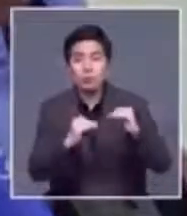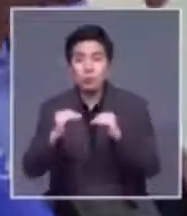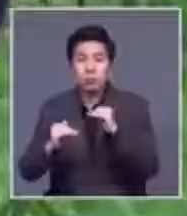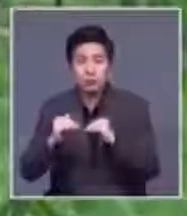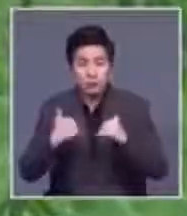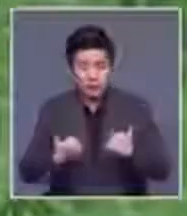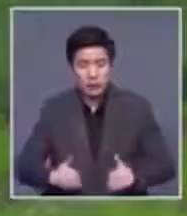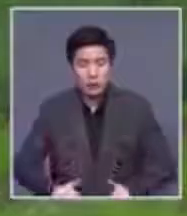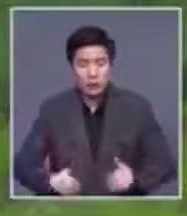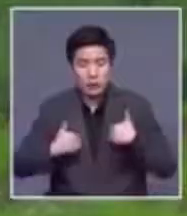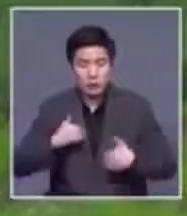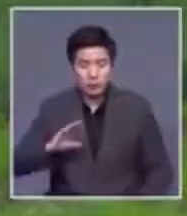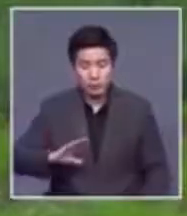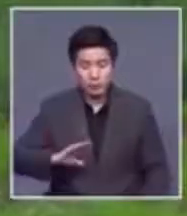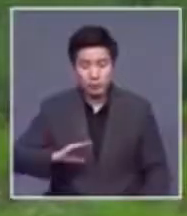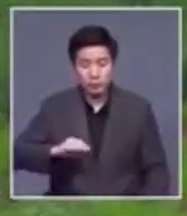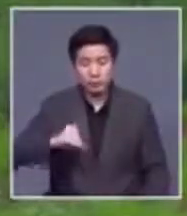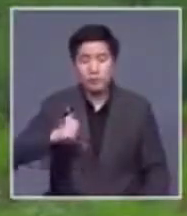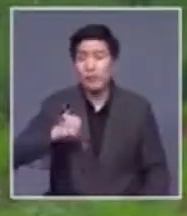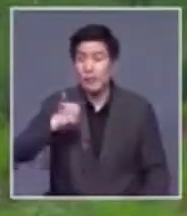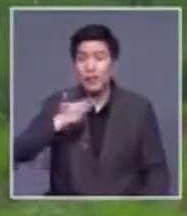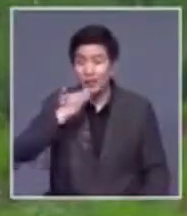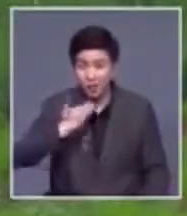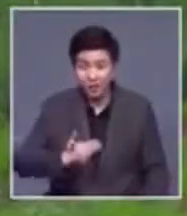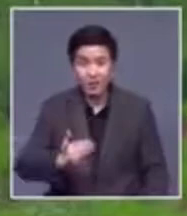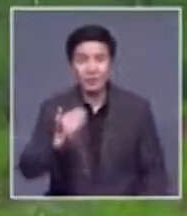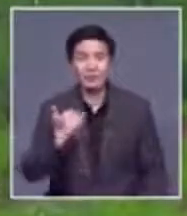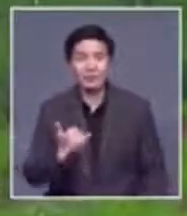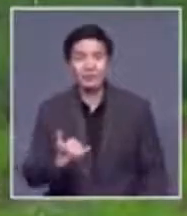าพชีวิตที่ดียิ่งขึ้นอย่างยั่งยืนต่อไป